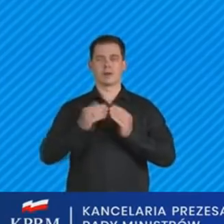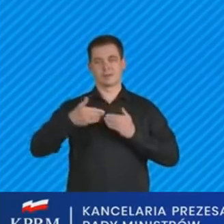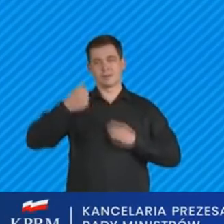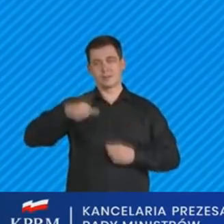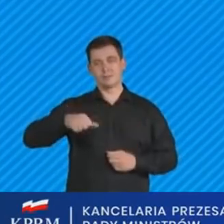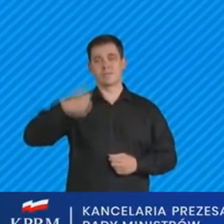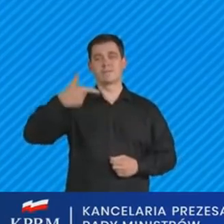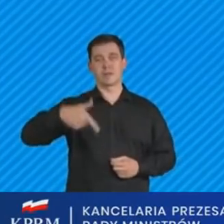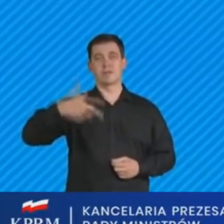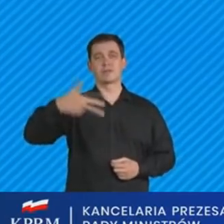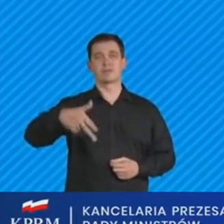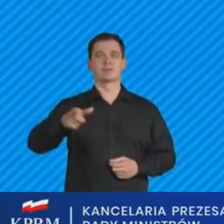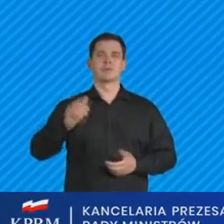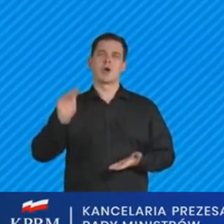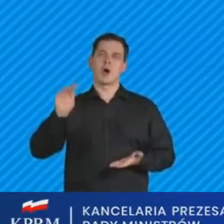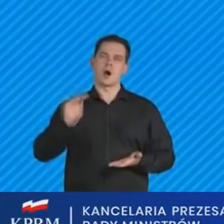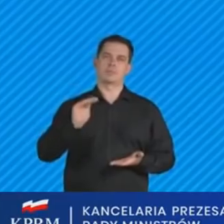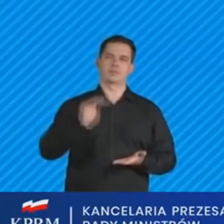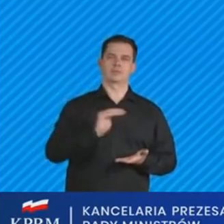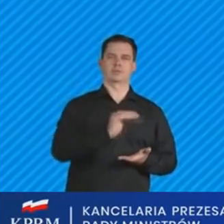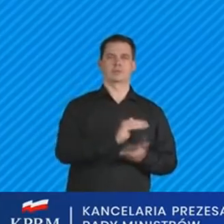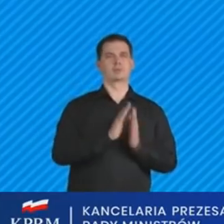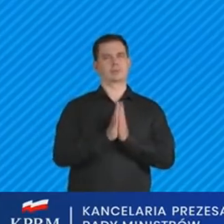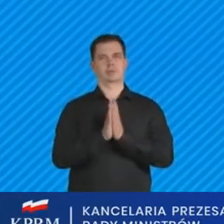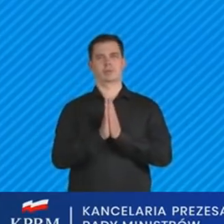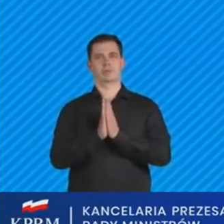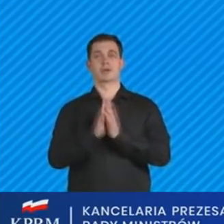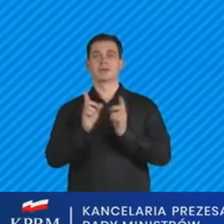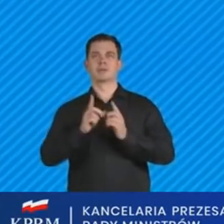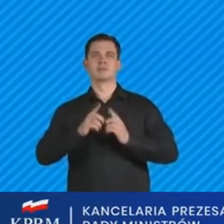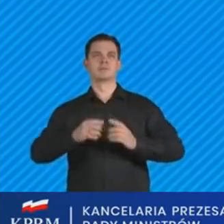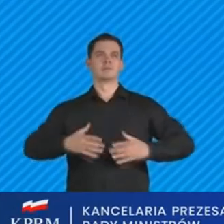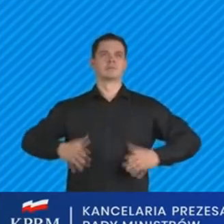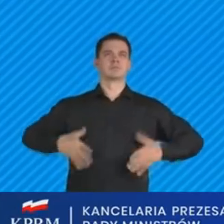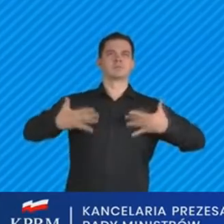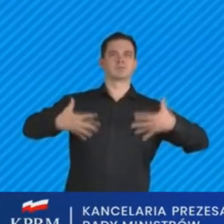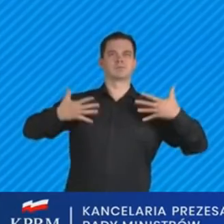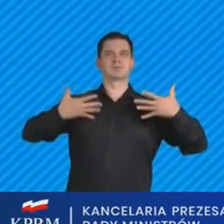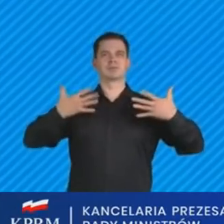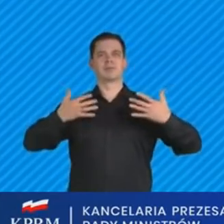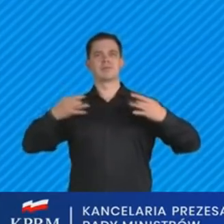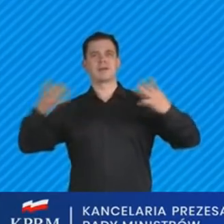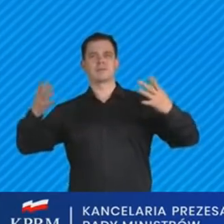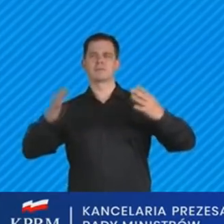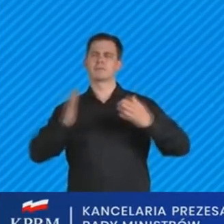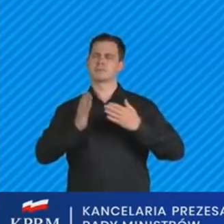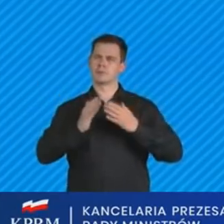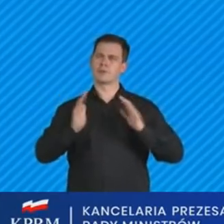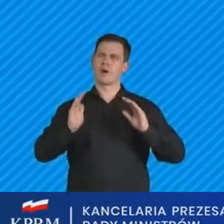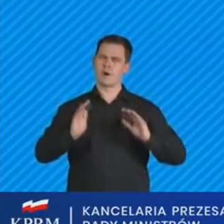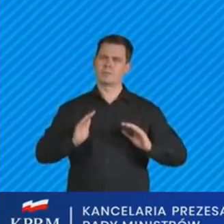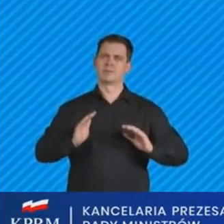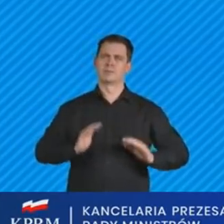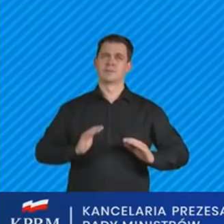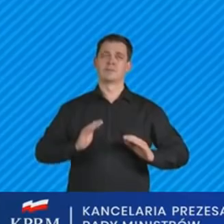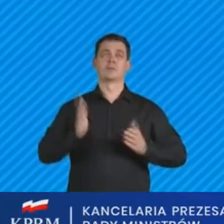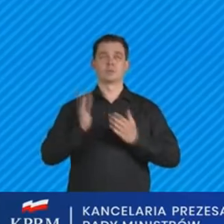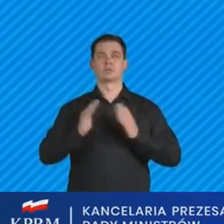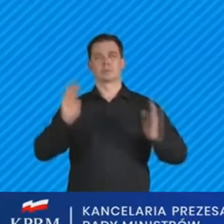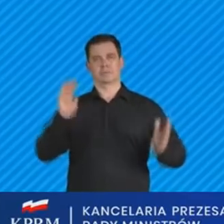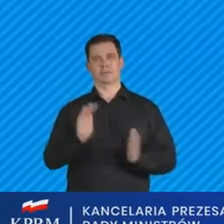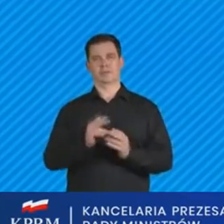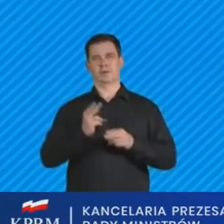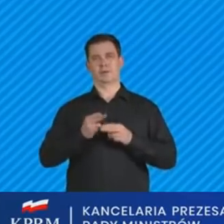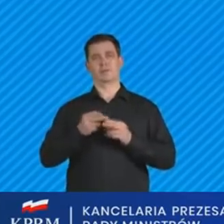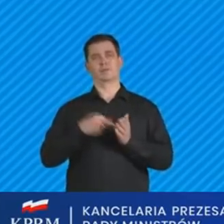tygodniach poziom zachorowań powinniśmy też temperaturę sporo bo to pozwoli właśnie obniżyć poziom cholesterolu